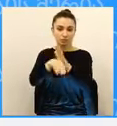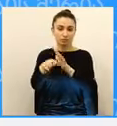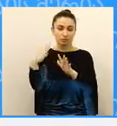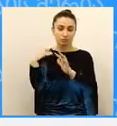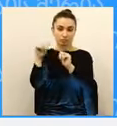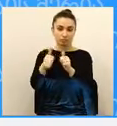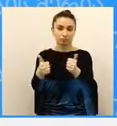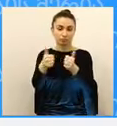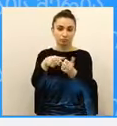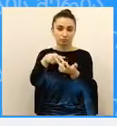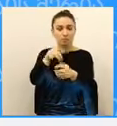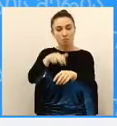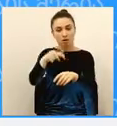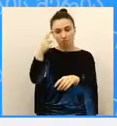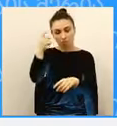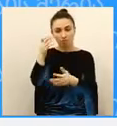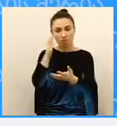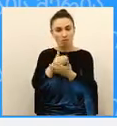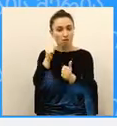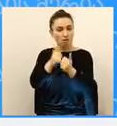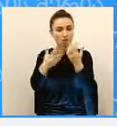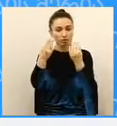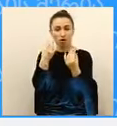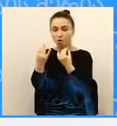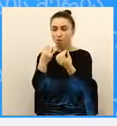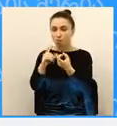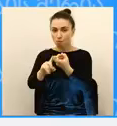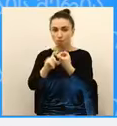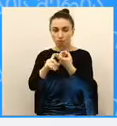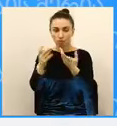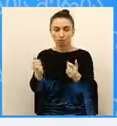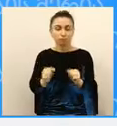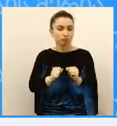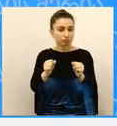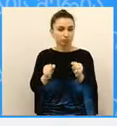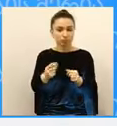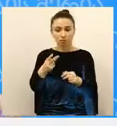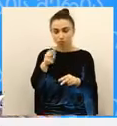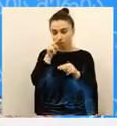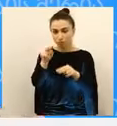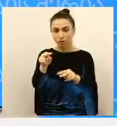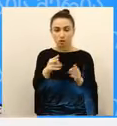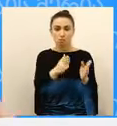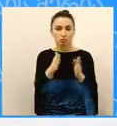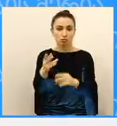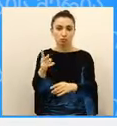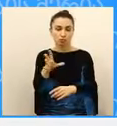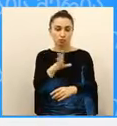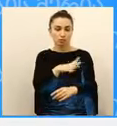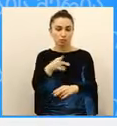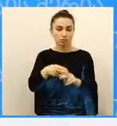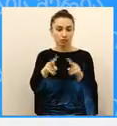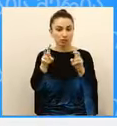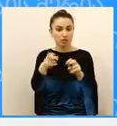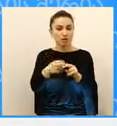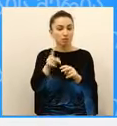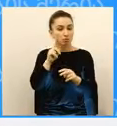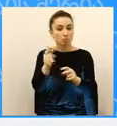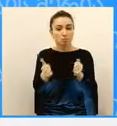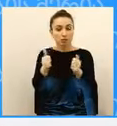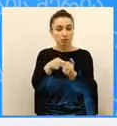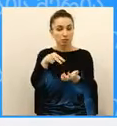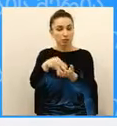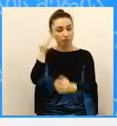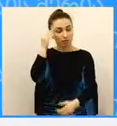გვერდში დაგიდგებათ, საპატრულო პოლიციასთან გაქვთ თქვენ ყოველდღიური კომუნიკაცია და მაქსიმალურად მიხედვილი და მოწესრიგებული რო იყოს ეს თემა, იმიტომ რომ ეს მიდგომა